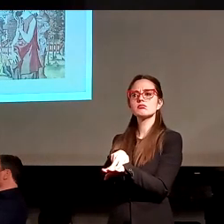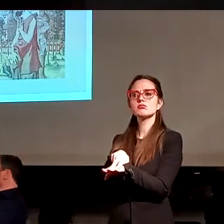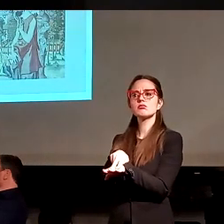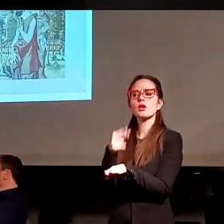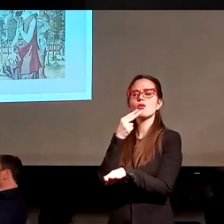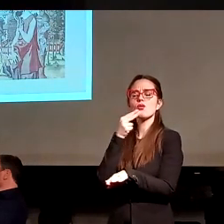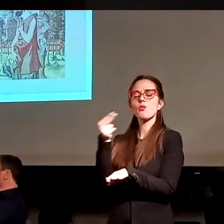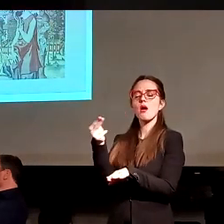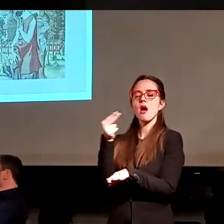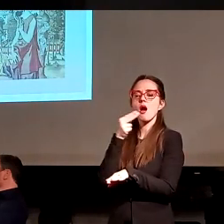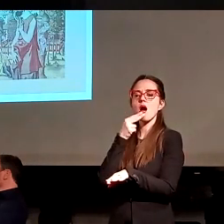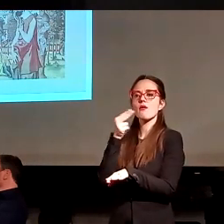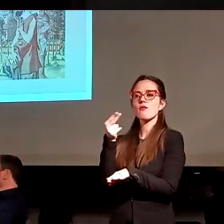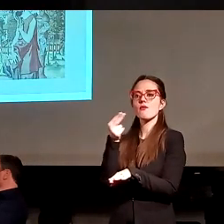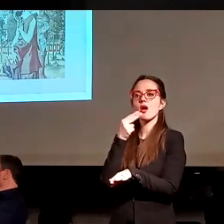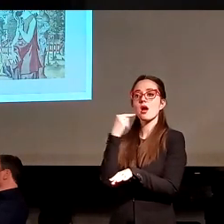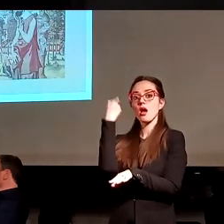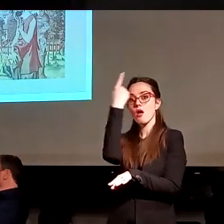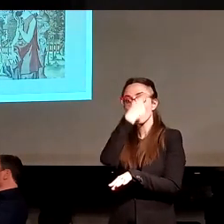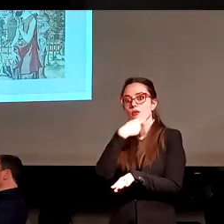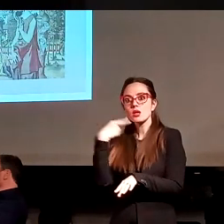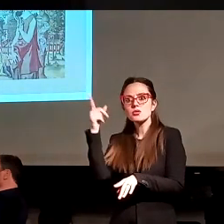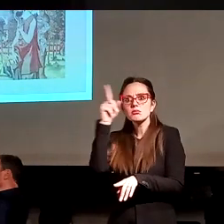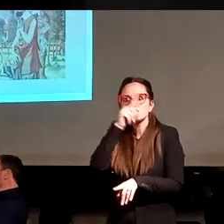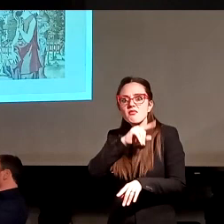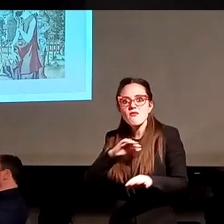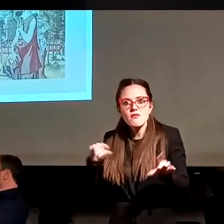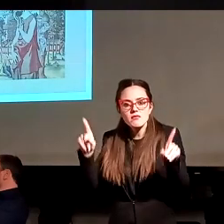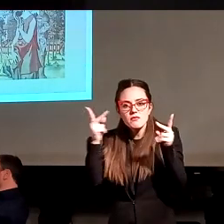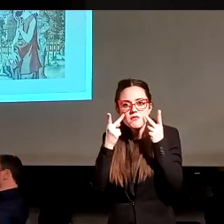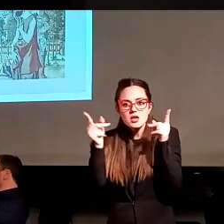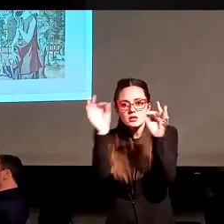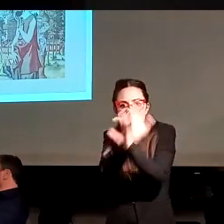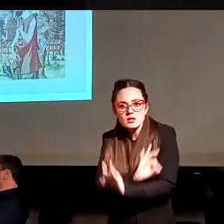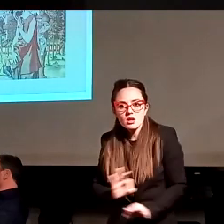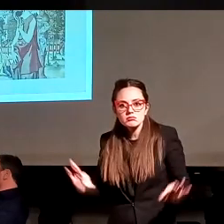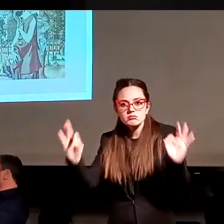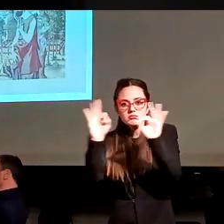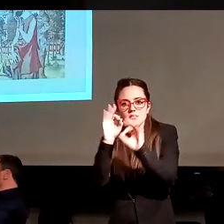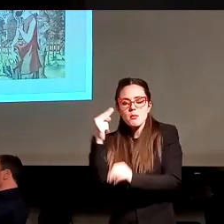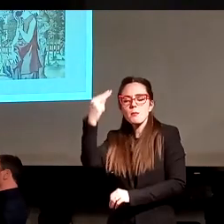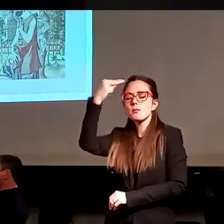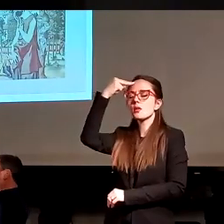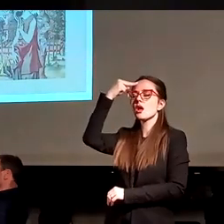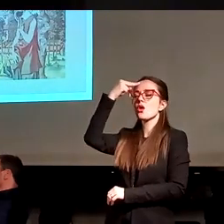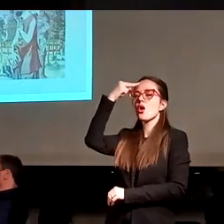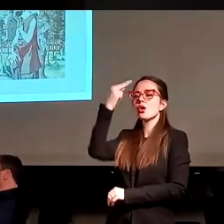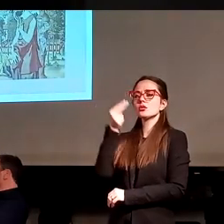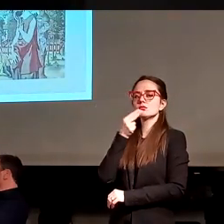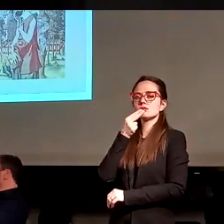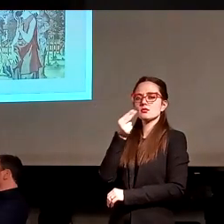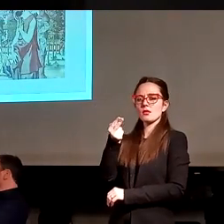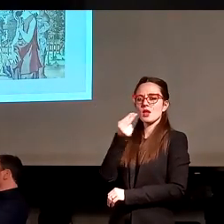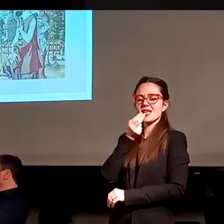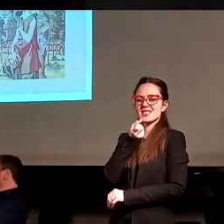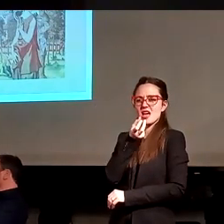sembra di non avergli visto la faccia fino al pa credo di ricordare la brace momentanea